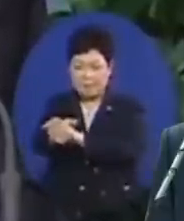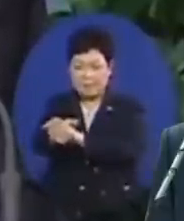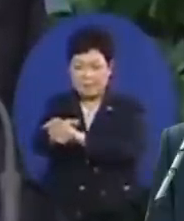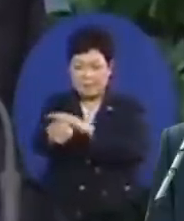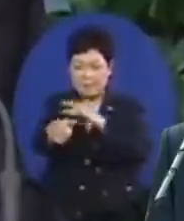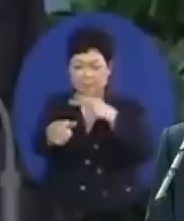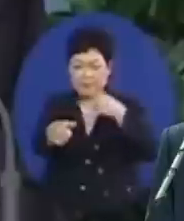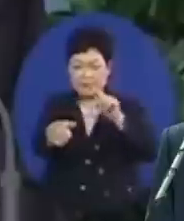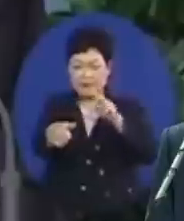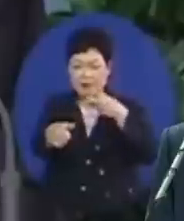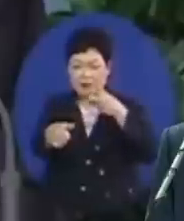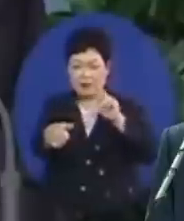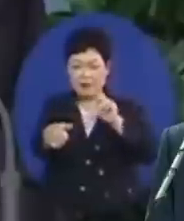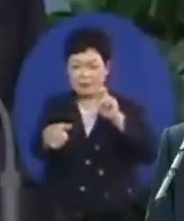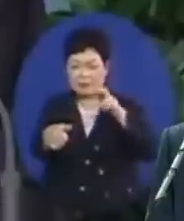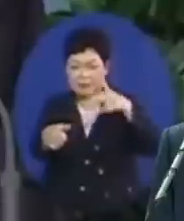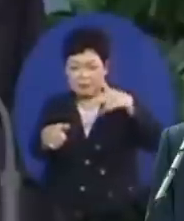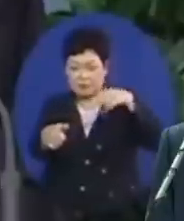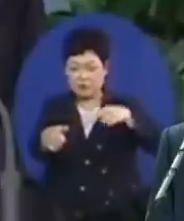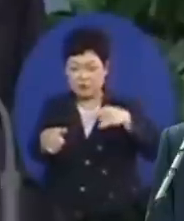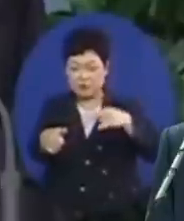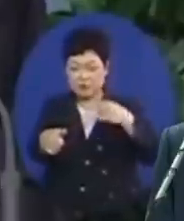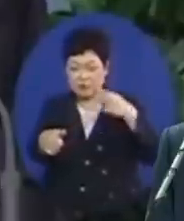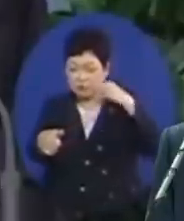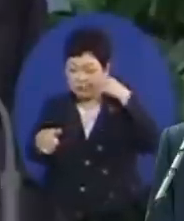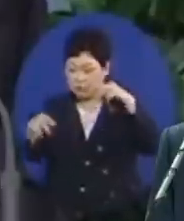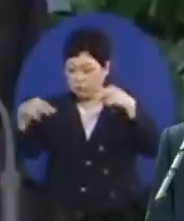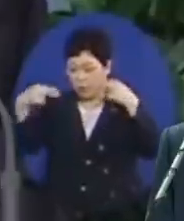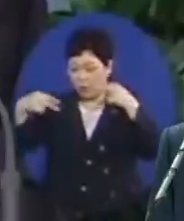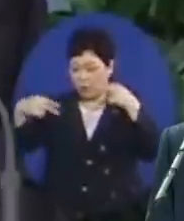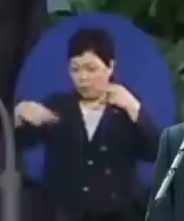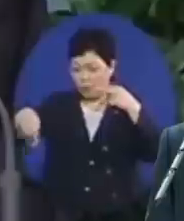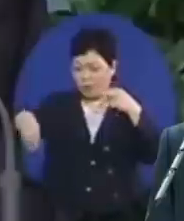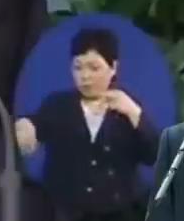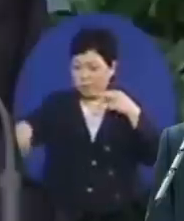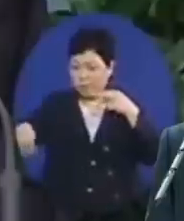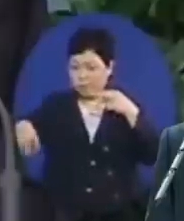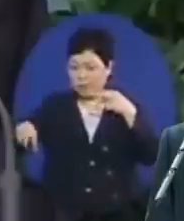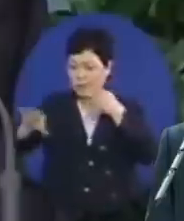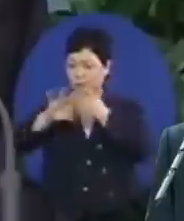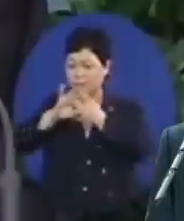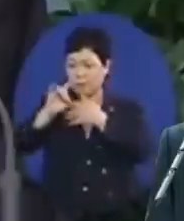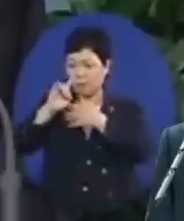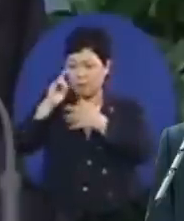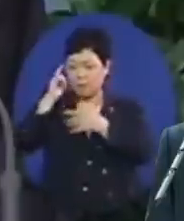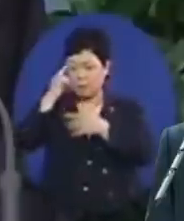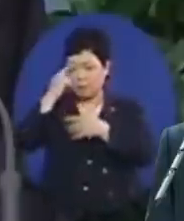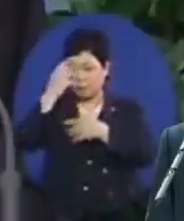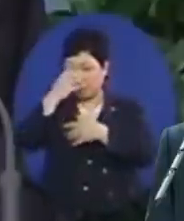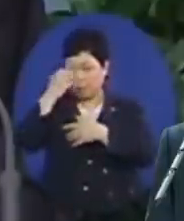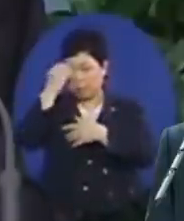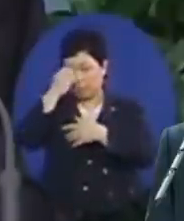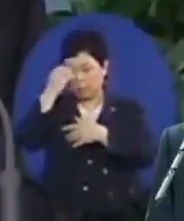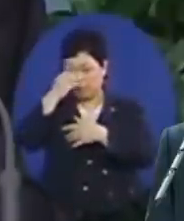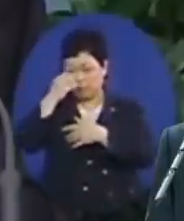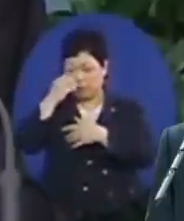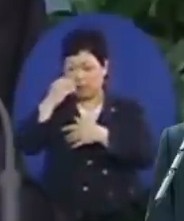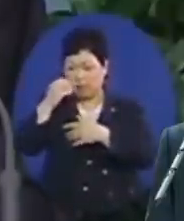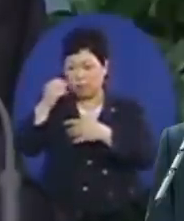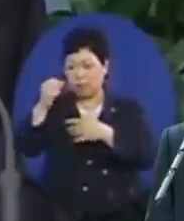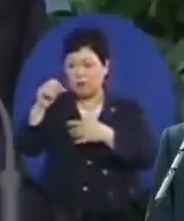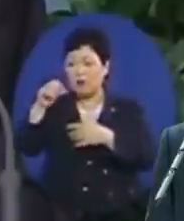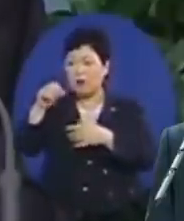다람쥐 눈을 바라보고 꼬리를 흔들면 그만 다람쥐가 밸런스를 잃어버리고 뱀 입으로 톡 떨어져요. 입